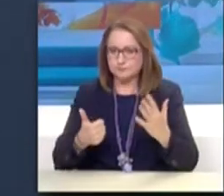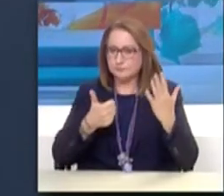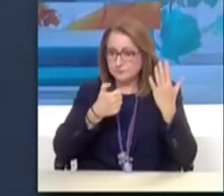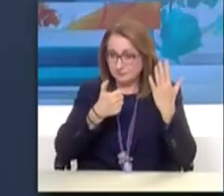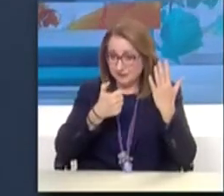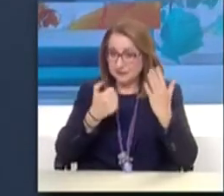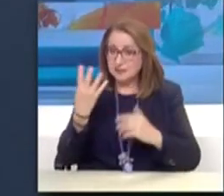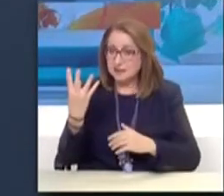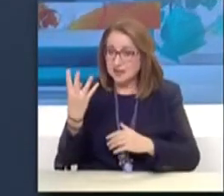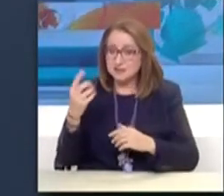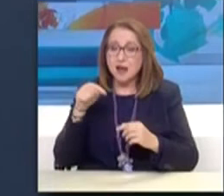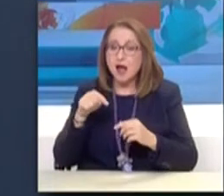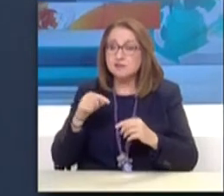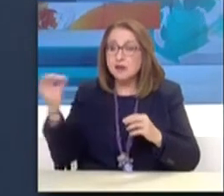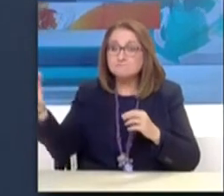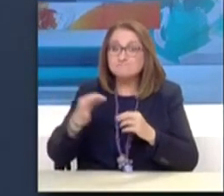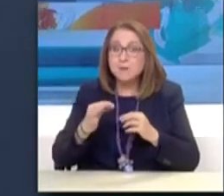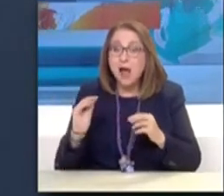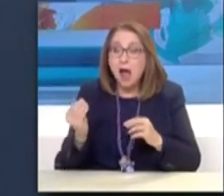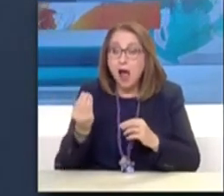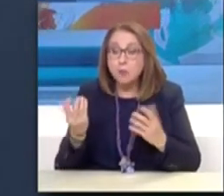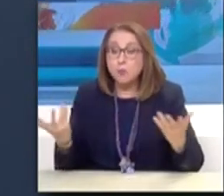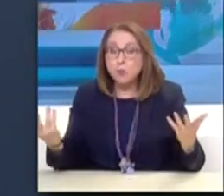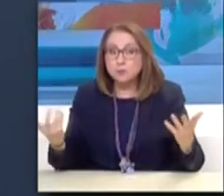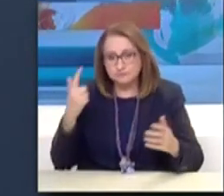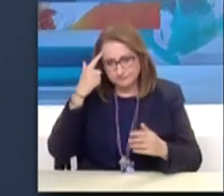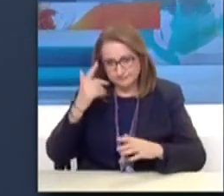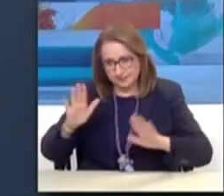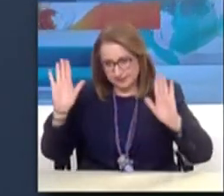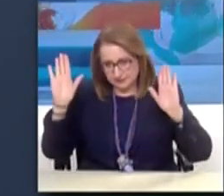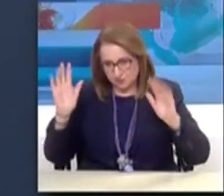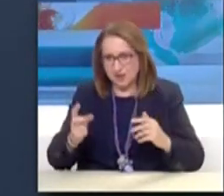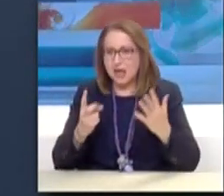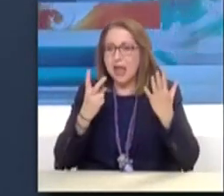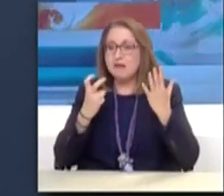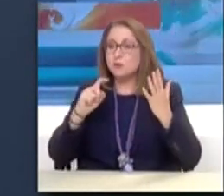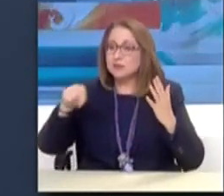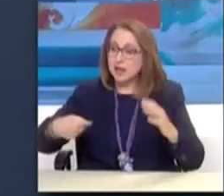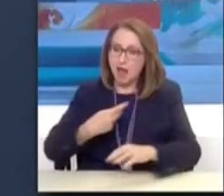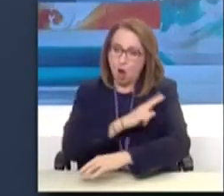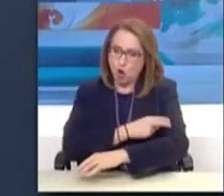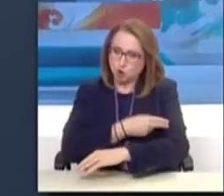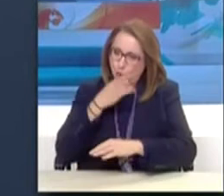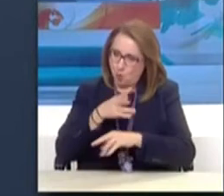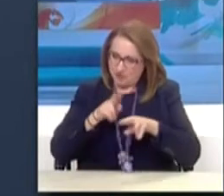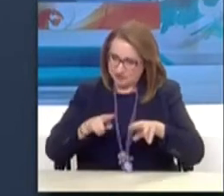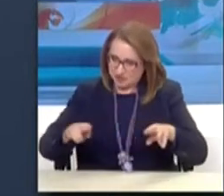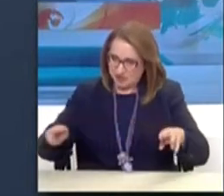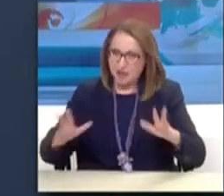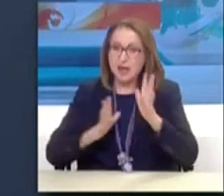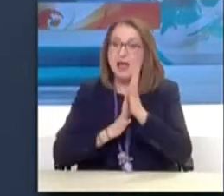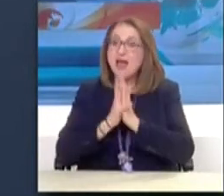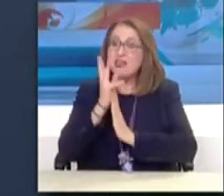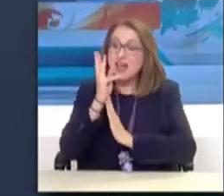64 κρούσματα είναι απροσδιόριστης πηγής μετάδοσης. 79 ασθενείς νοσηλεύονται, εκ των οποίων οι 13